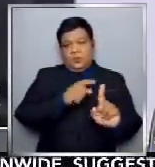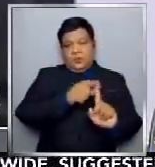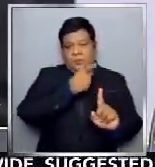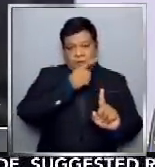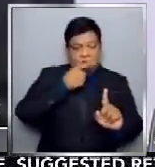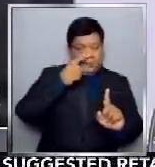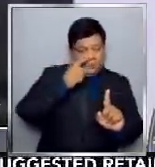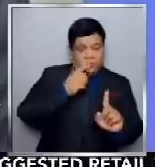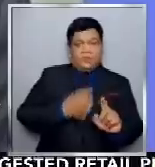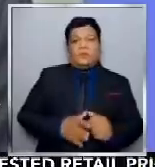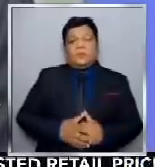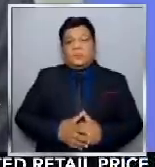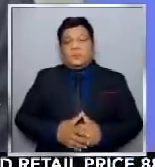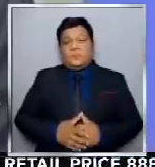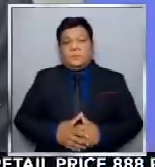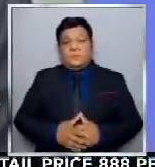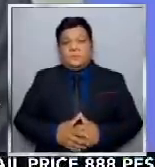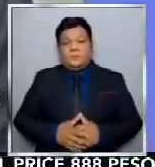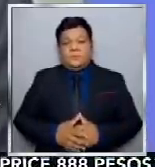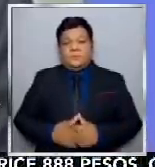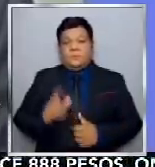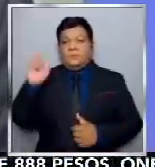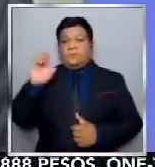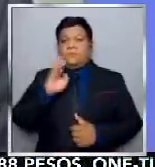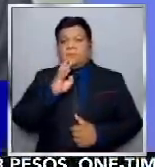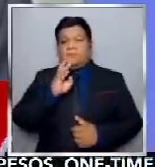Robredo. We stay strong,